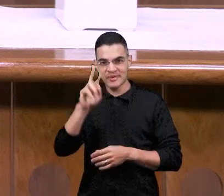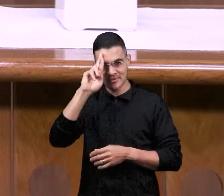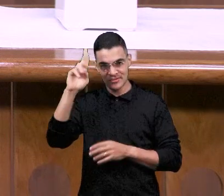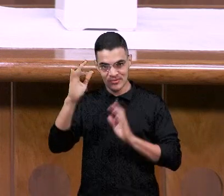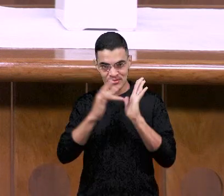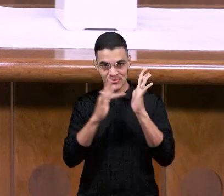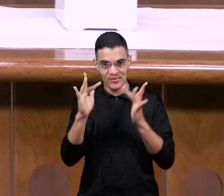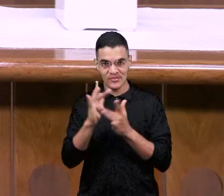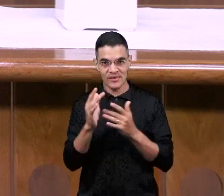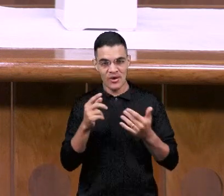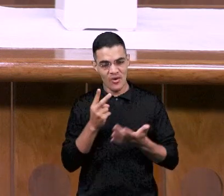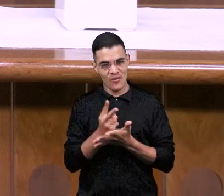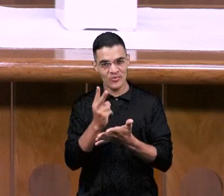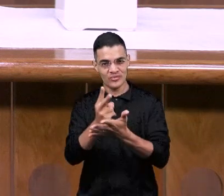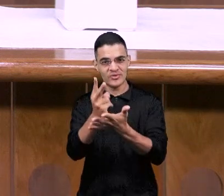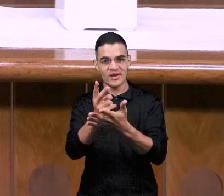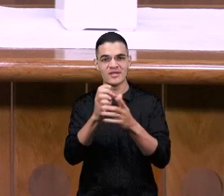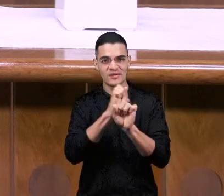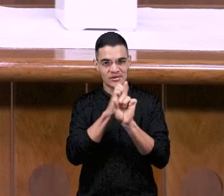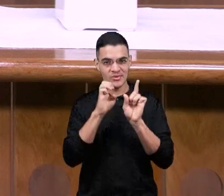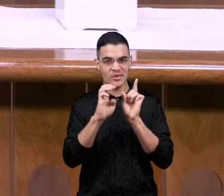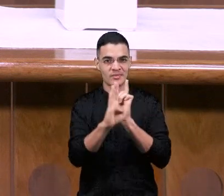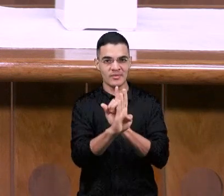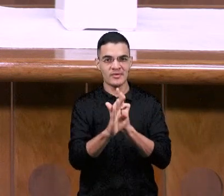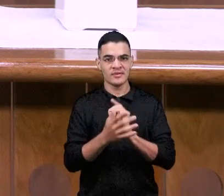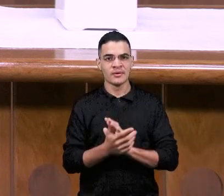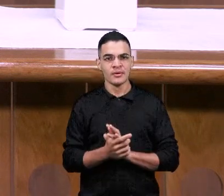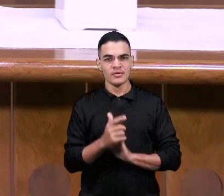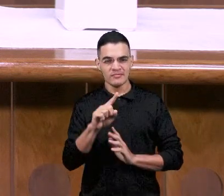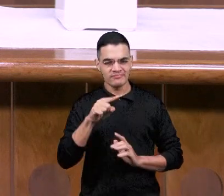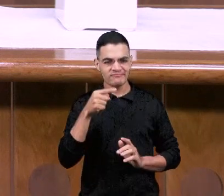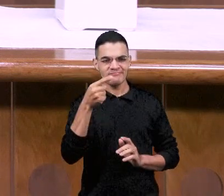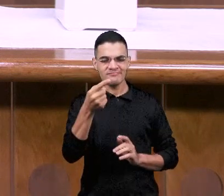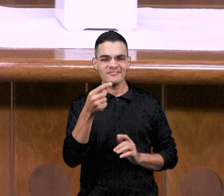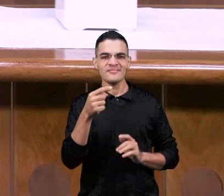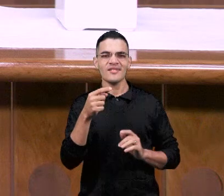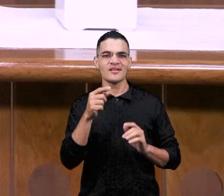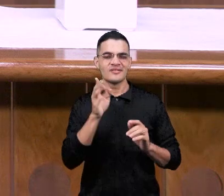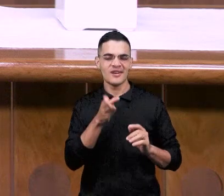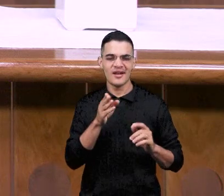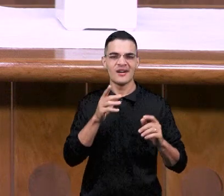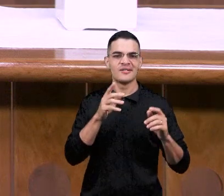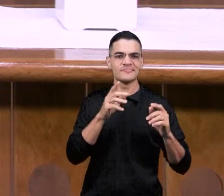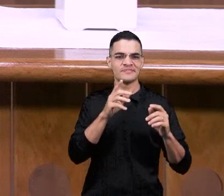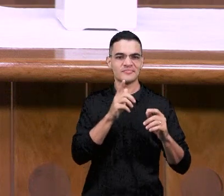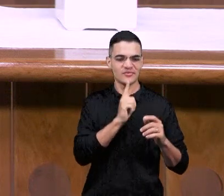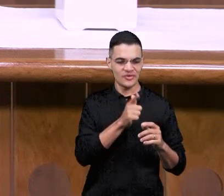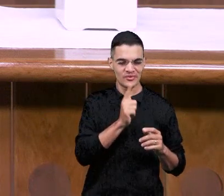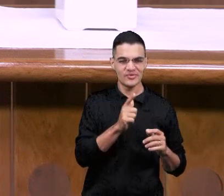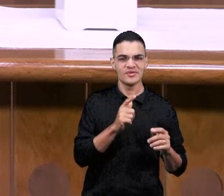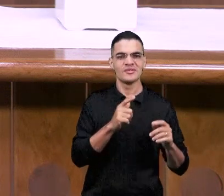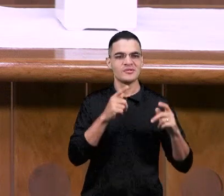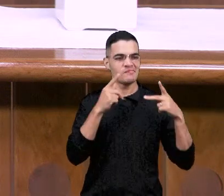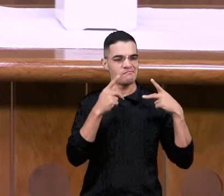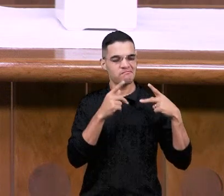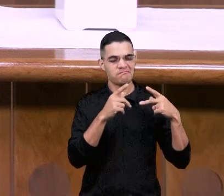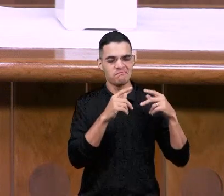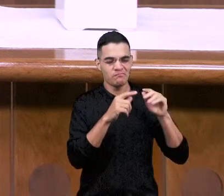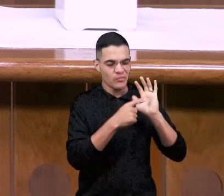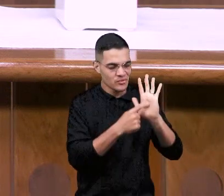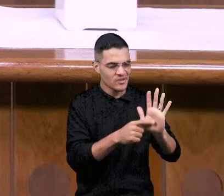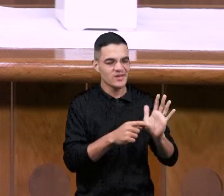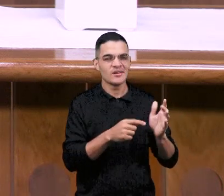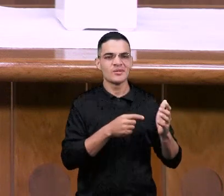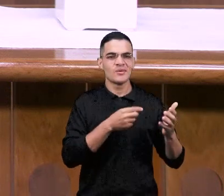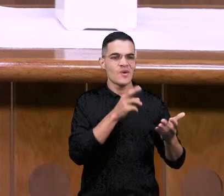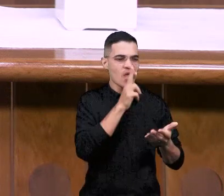donner continuité à notre école biblique dominicale après cette parole de réponse et que le